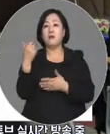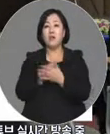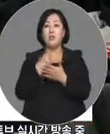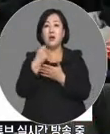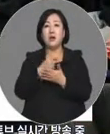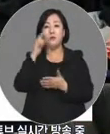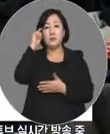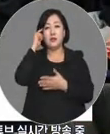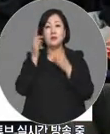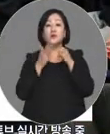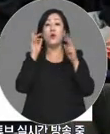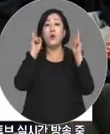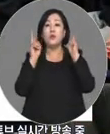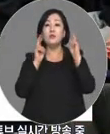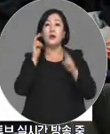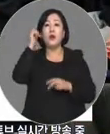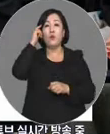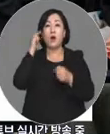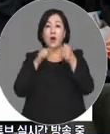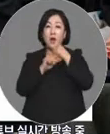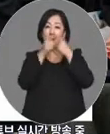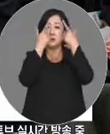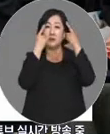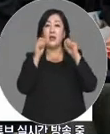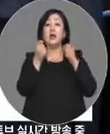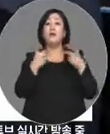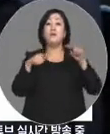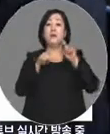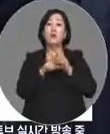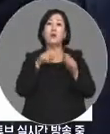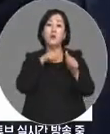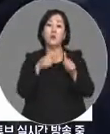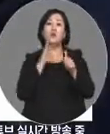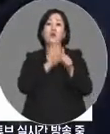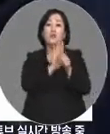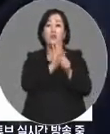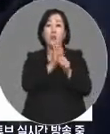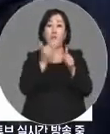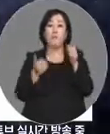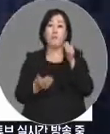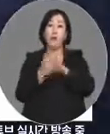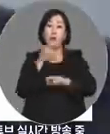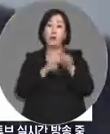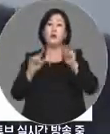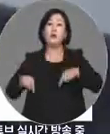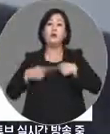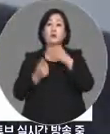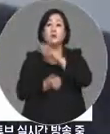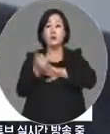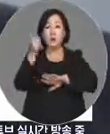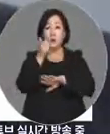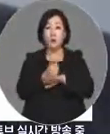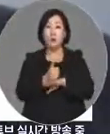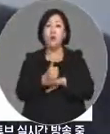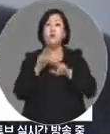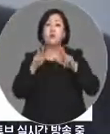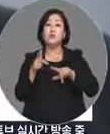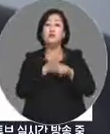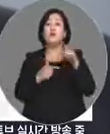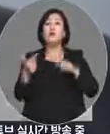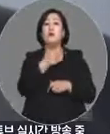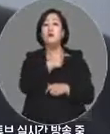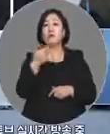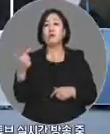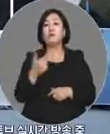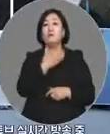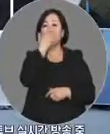차에 회사와 울산과학대가 함께 마련한 교육과정을 알게 됐고 쉽지 않은 도전을 해 성공했고 이젠 더큰 꿈을 꾸고